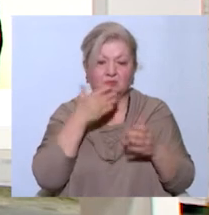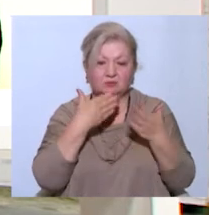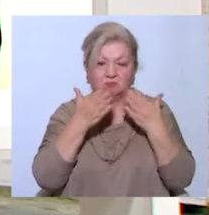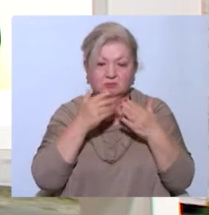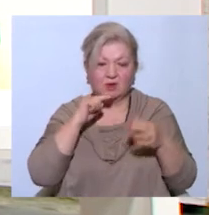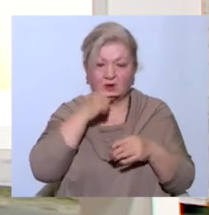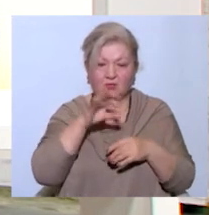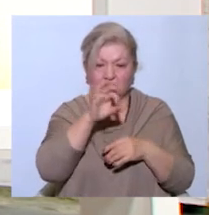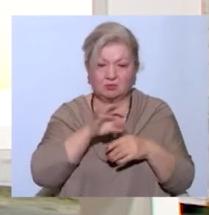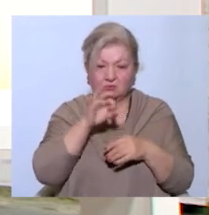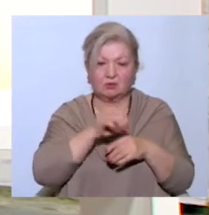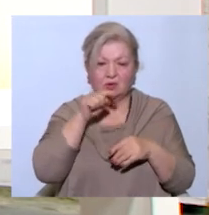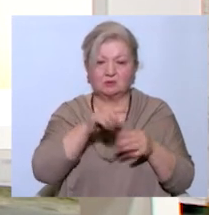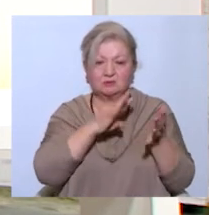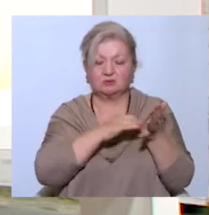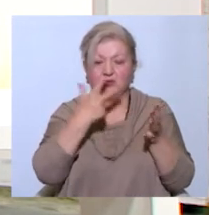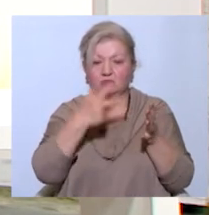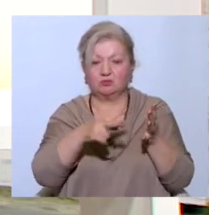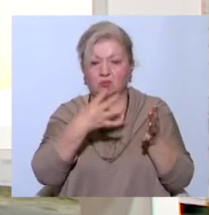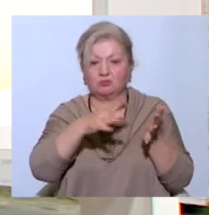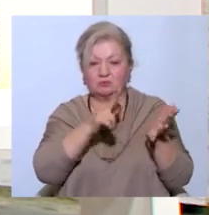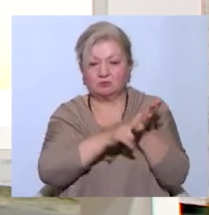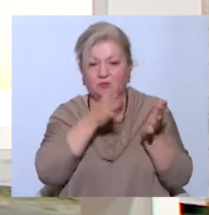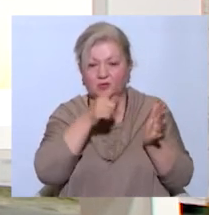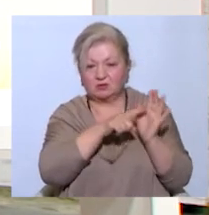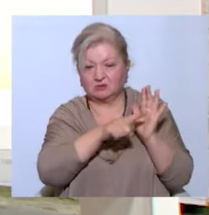ეკონომიკაზე, 1948 წლიდან განსაკუთრებით